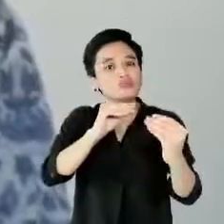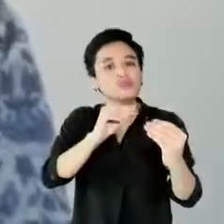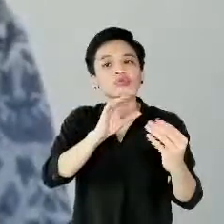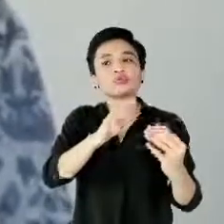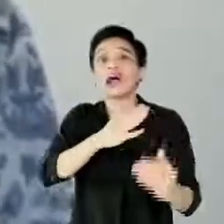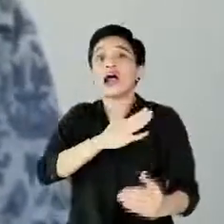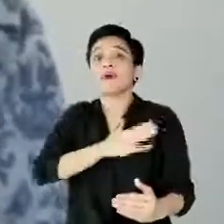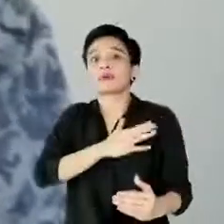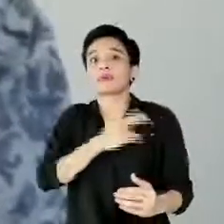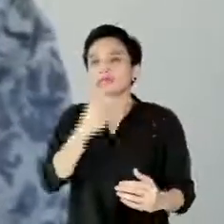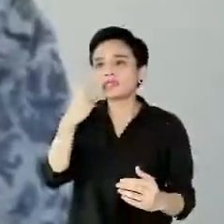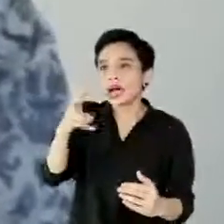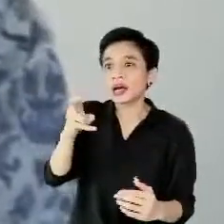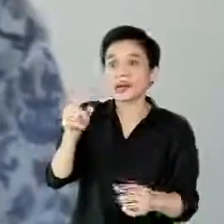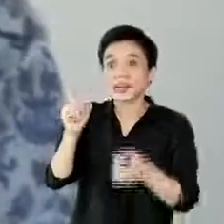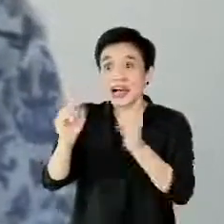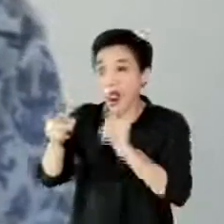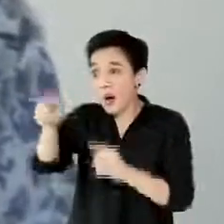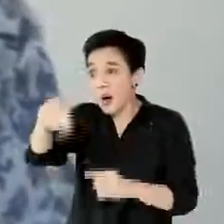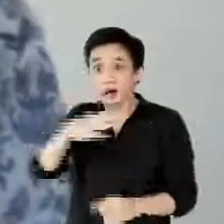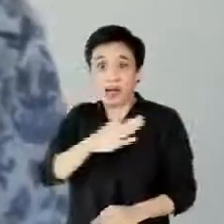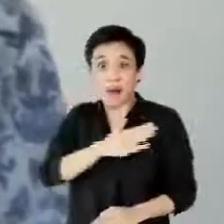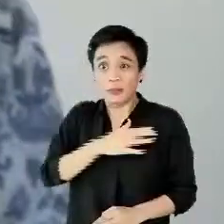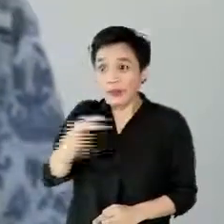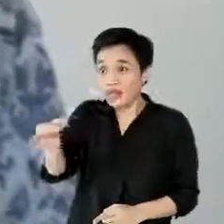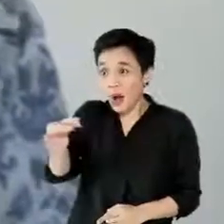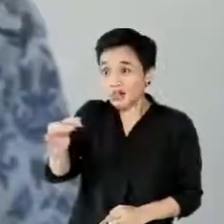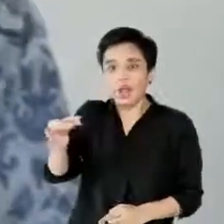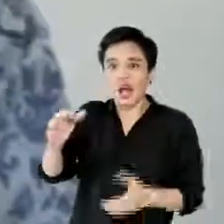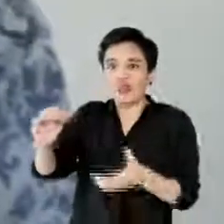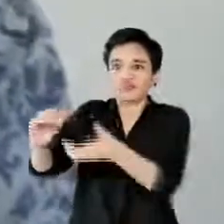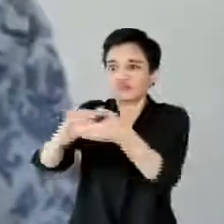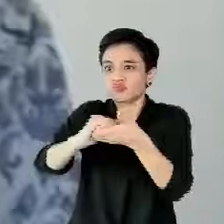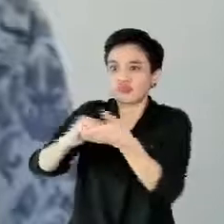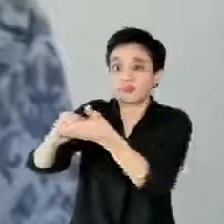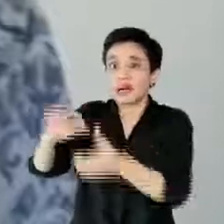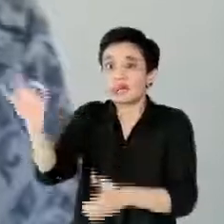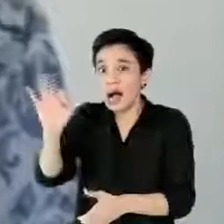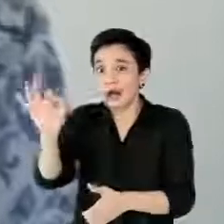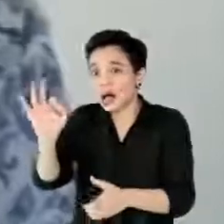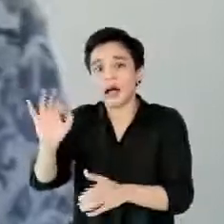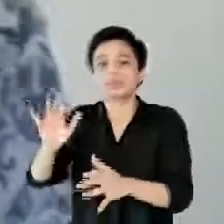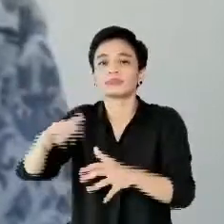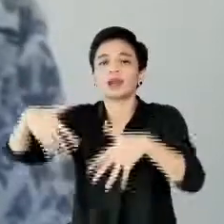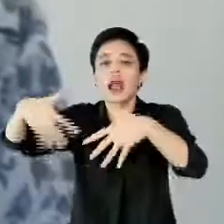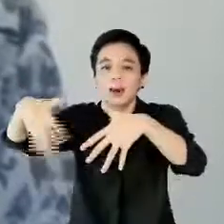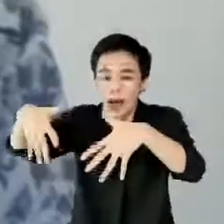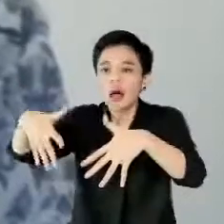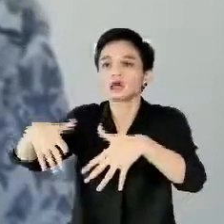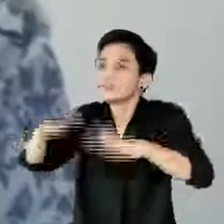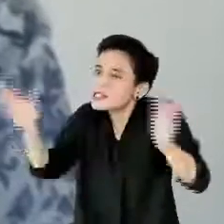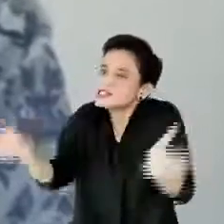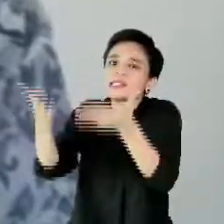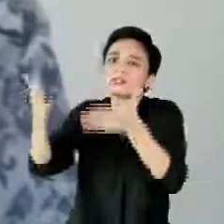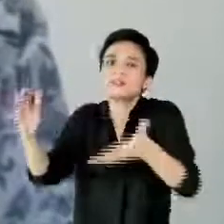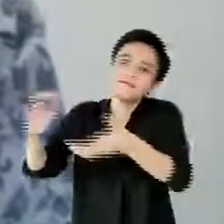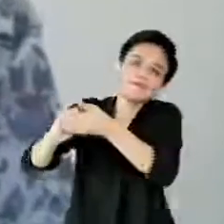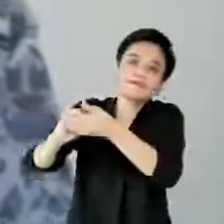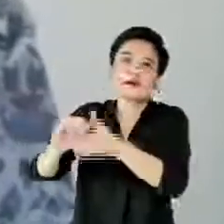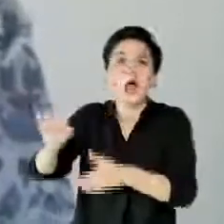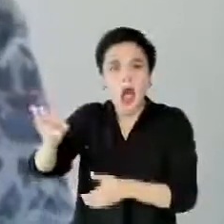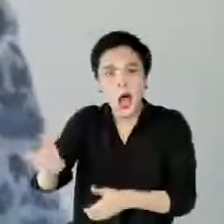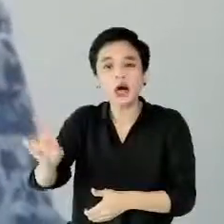kabupaten kota yang tidak melakukan operasi gabungan kita minta untuk meningkatkan operasi gabungan nah pun kota yang